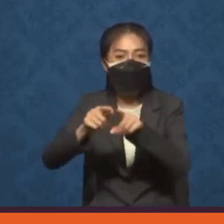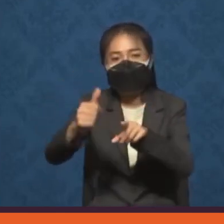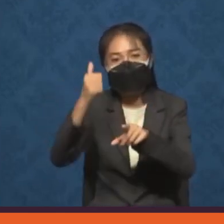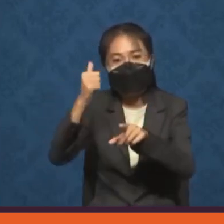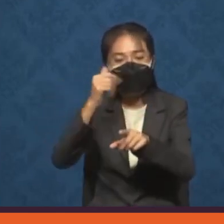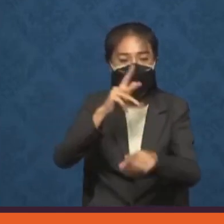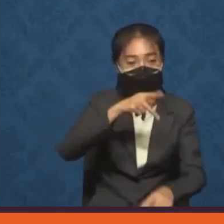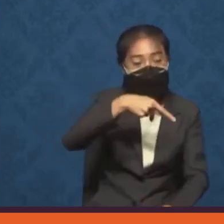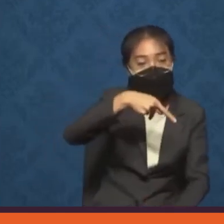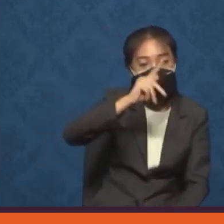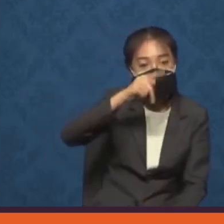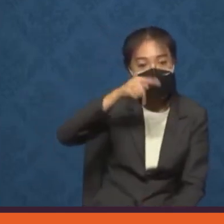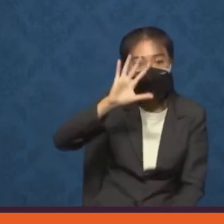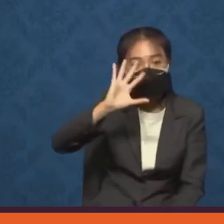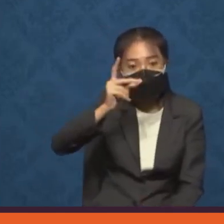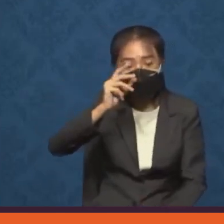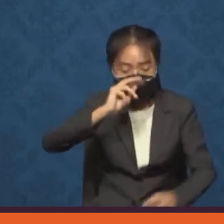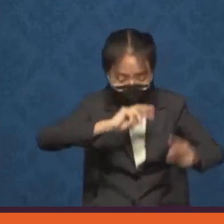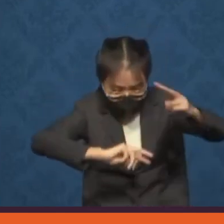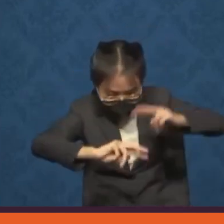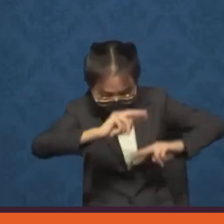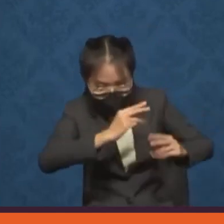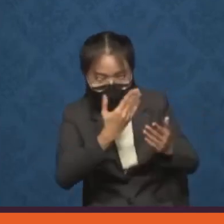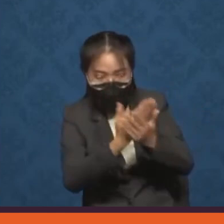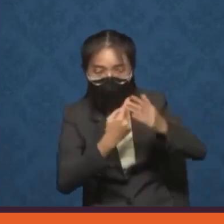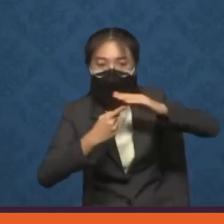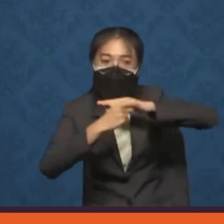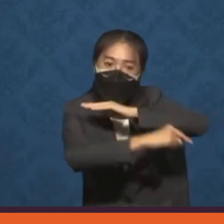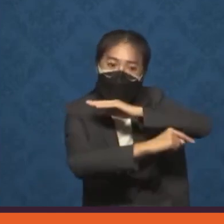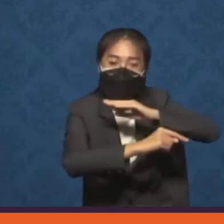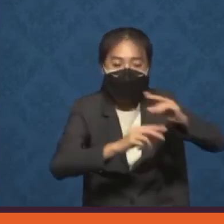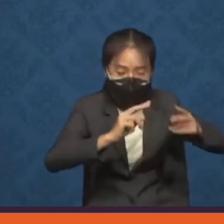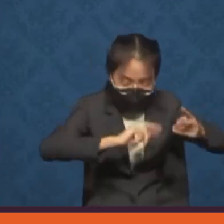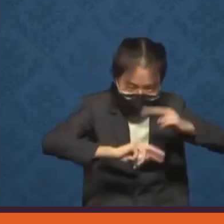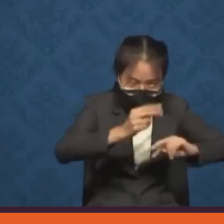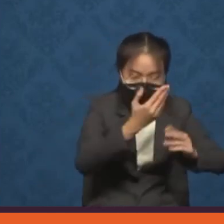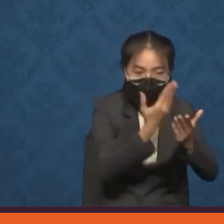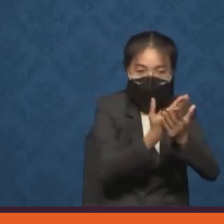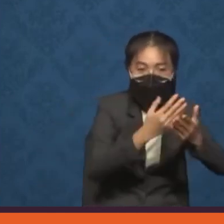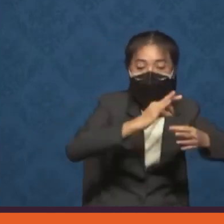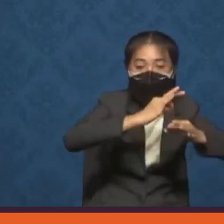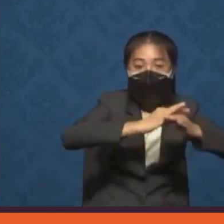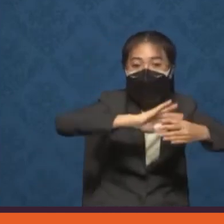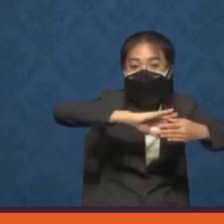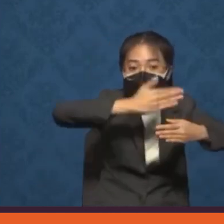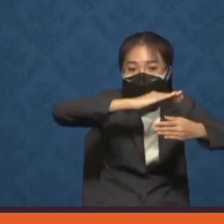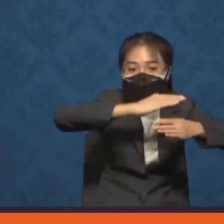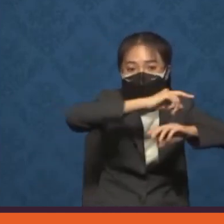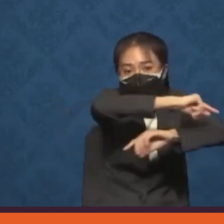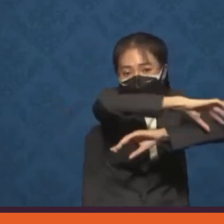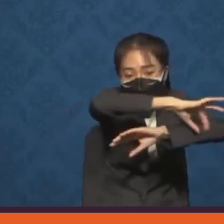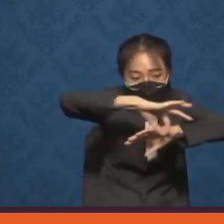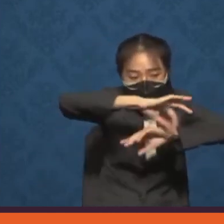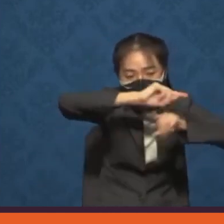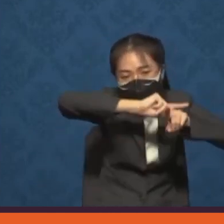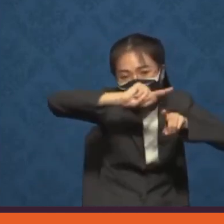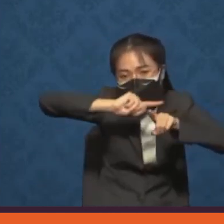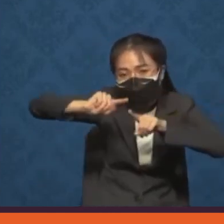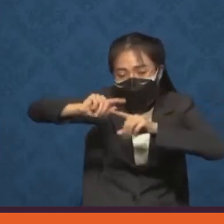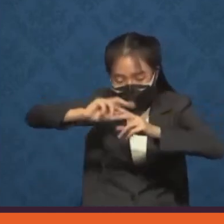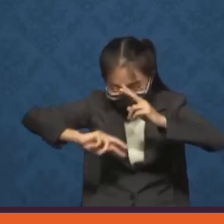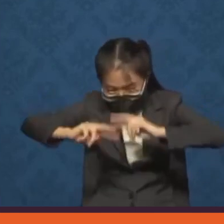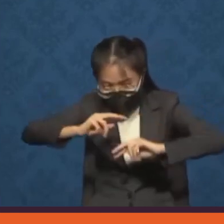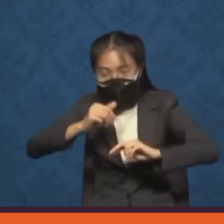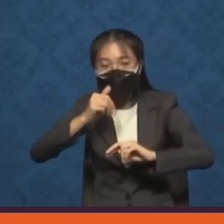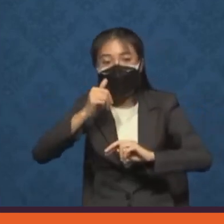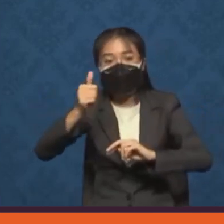ก็ยังมีอำนาจในการตรวจสอบการทุจริตมีอำนาจตรวจสอบบัญชีทรัพย์สินมีอำนาจตรวจสอบเรื่องกรณีความผิดต่อตำแหน่งหน้า